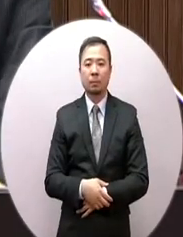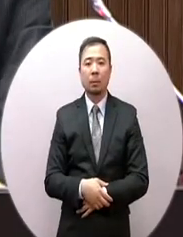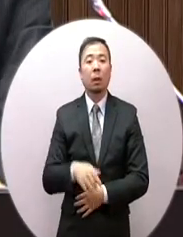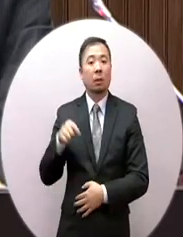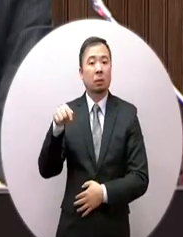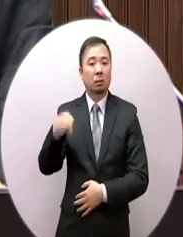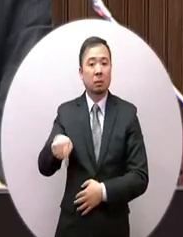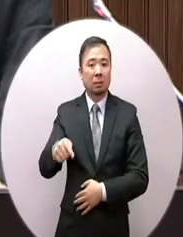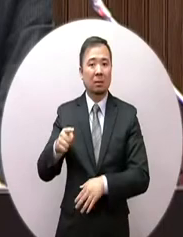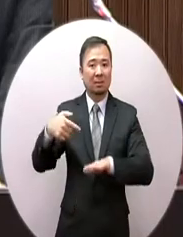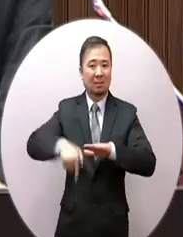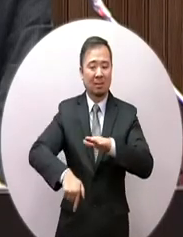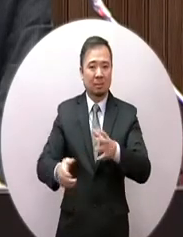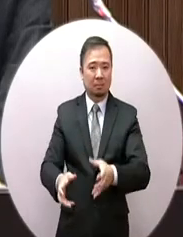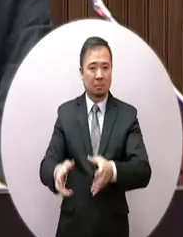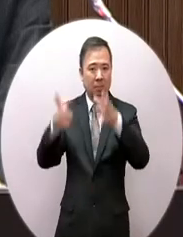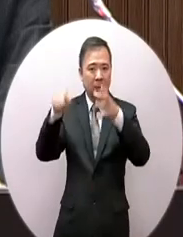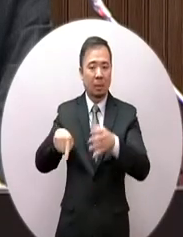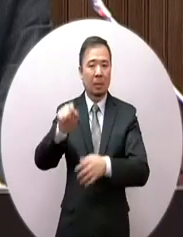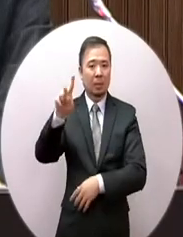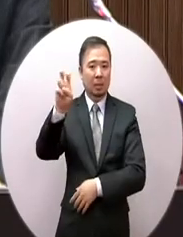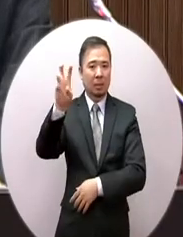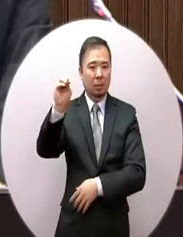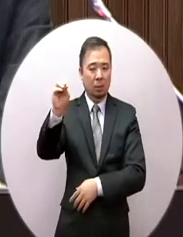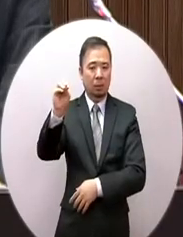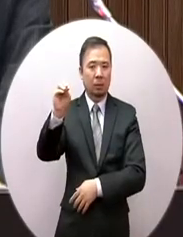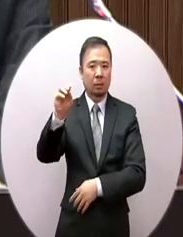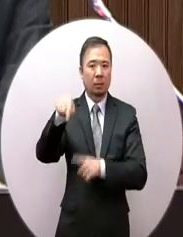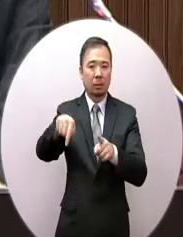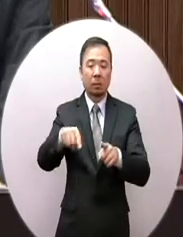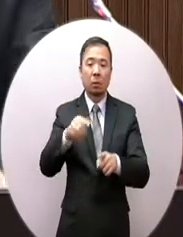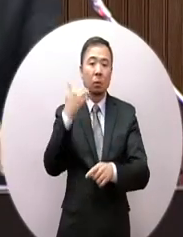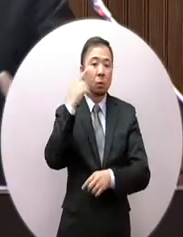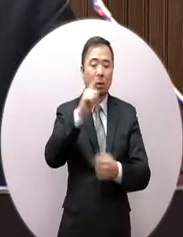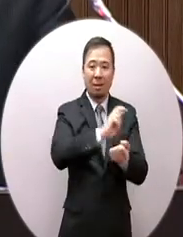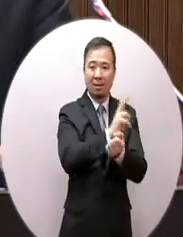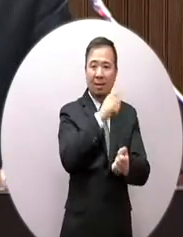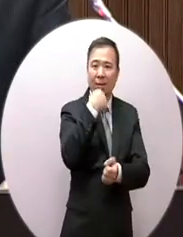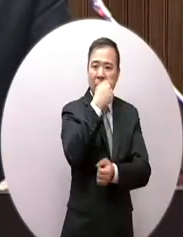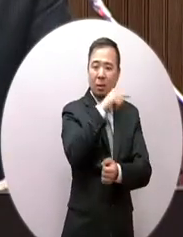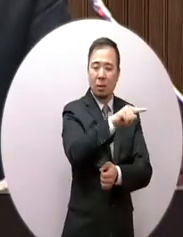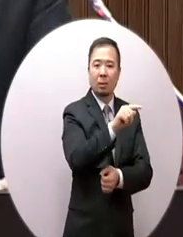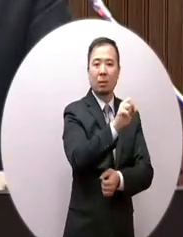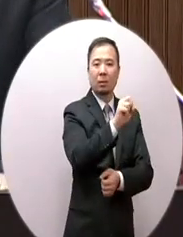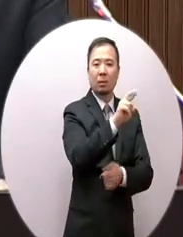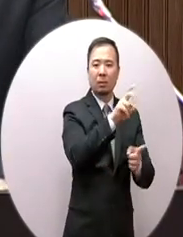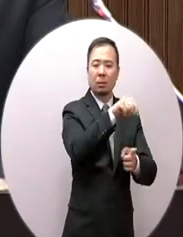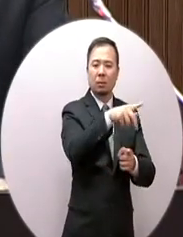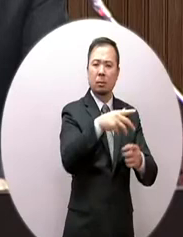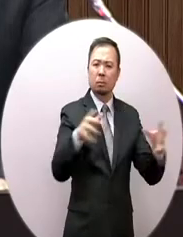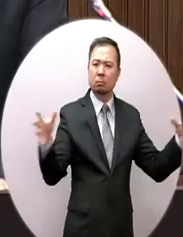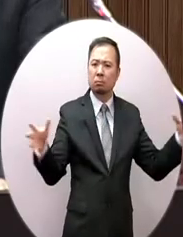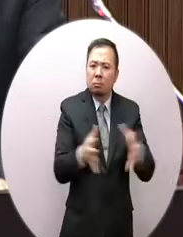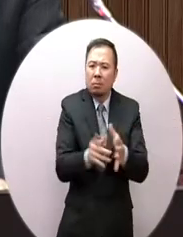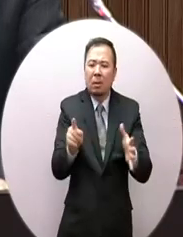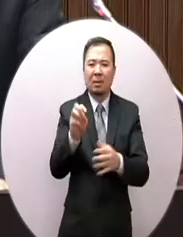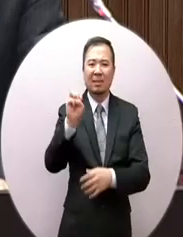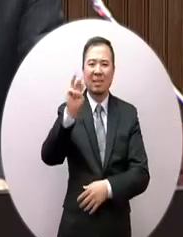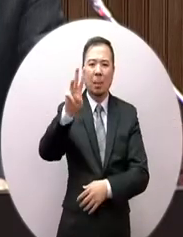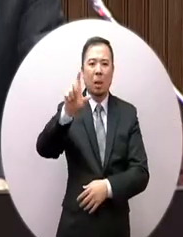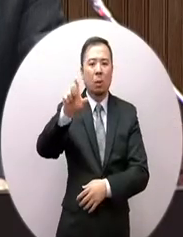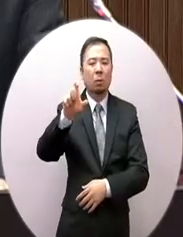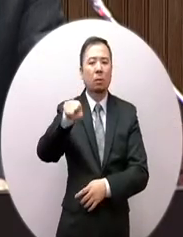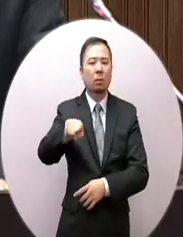有120万弄，在林口发电厂有240万弄，加起来有360。其实北部地区